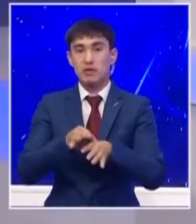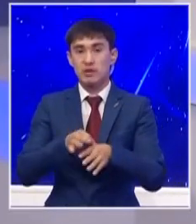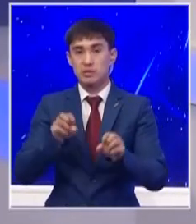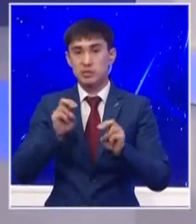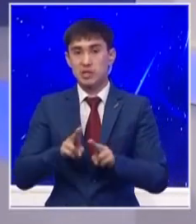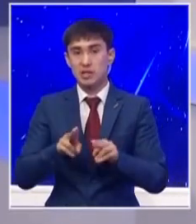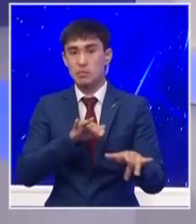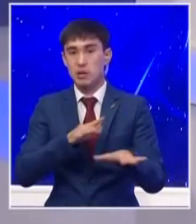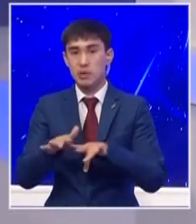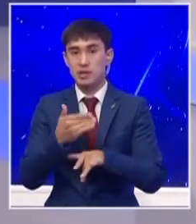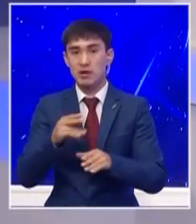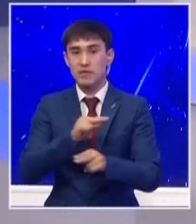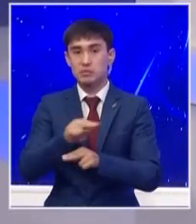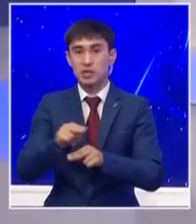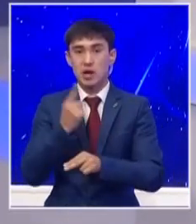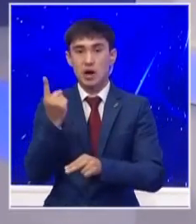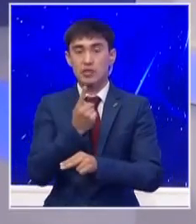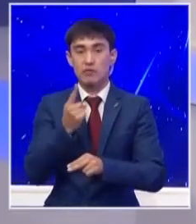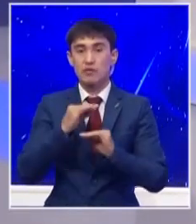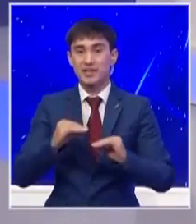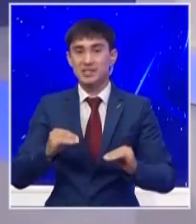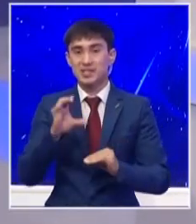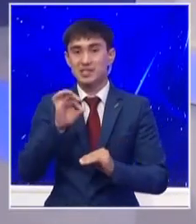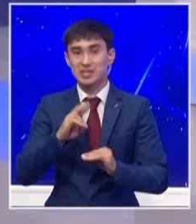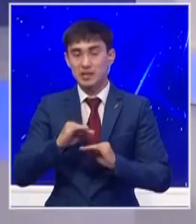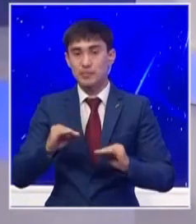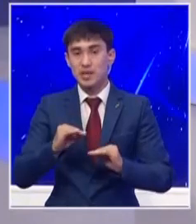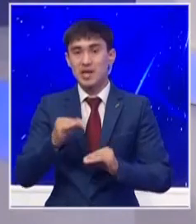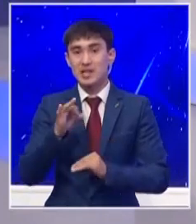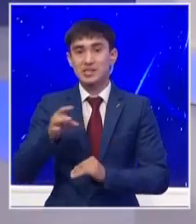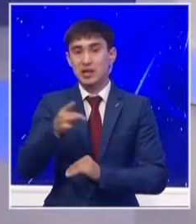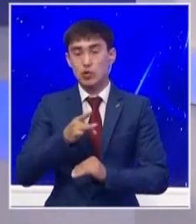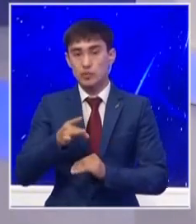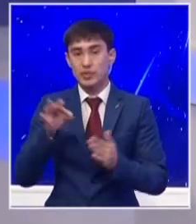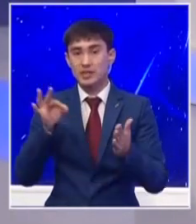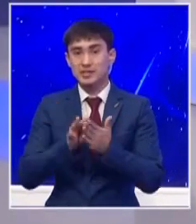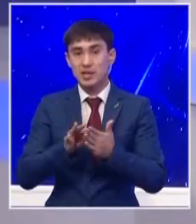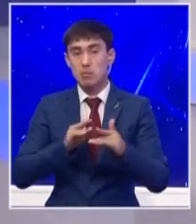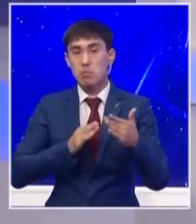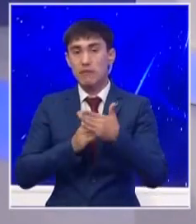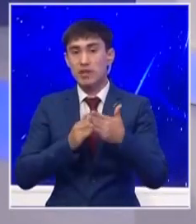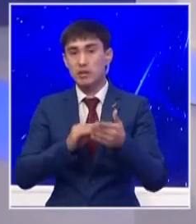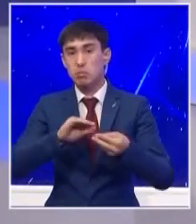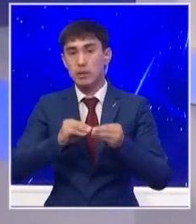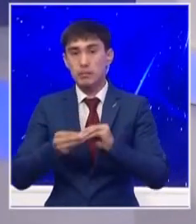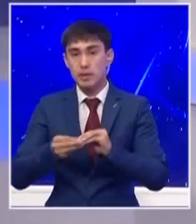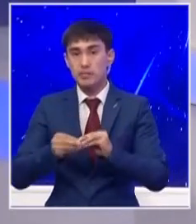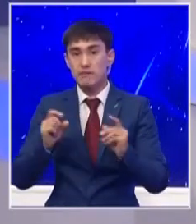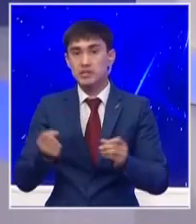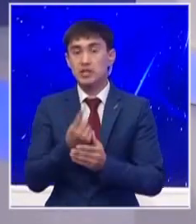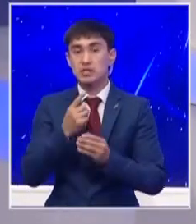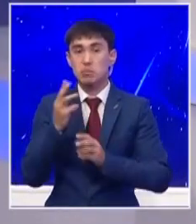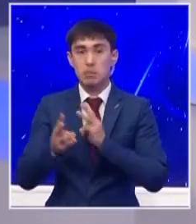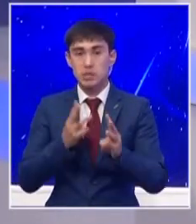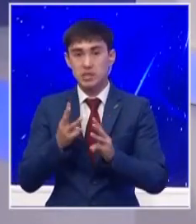служб провели специальные мероприятия для воспитанников одного из детских садов Илийского района. Цель – профилактика проблем,